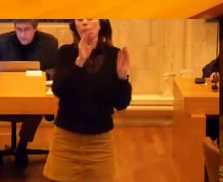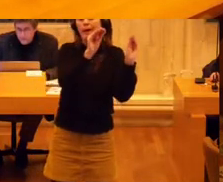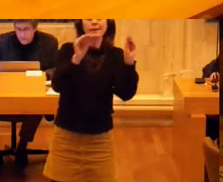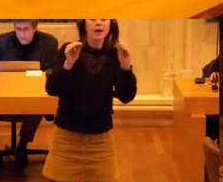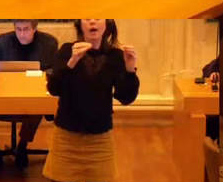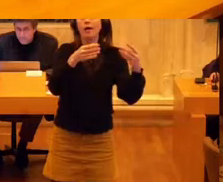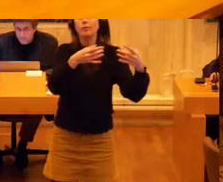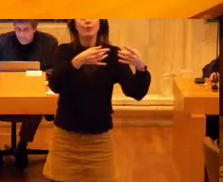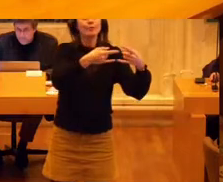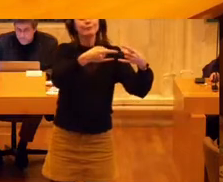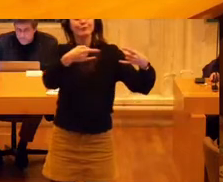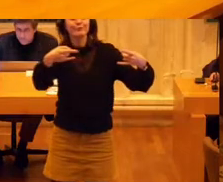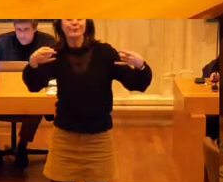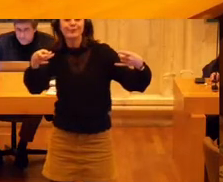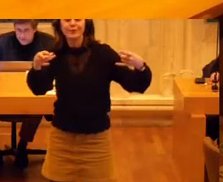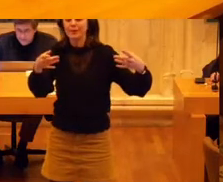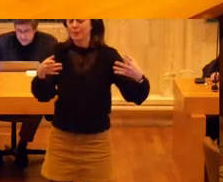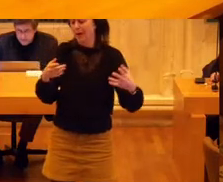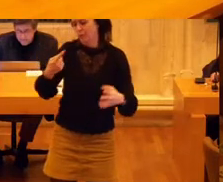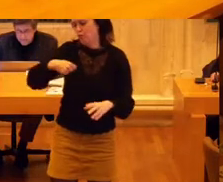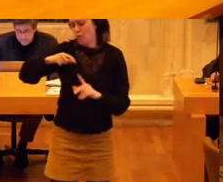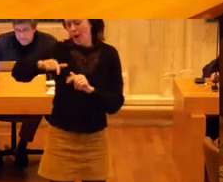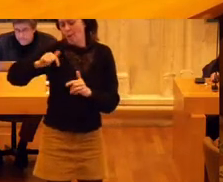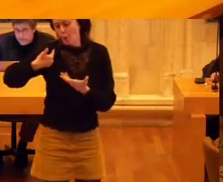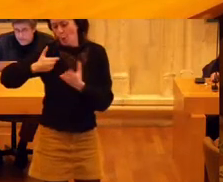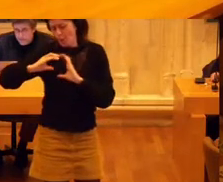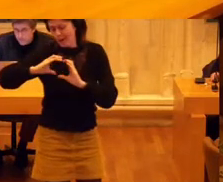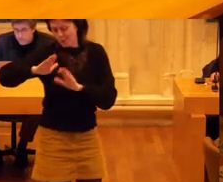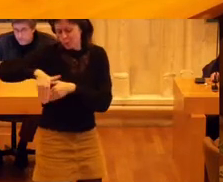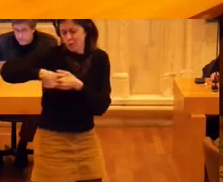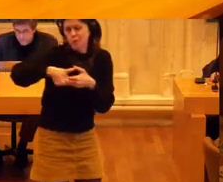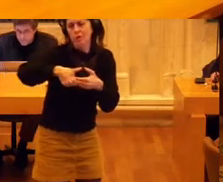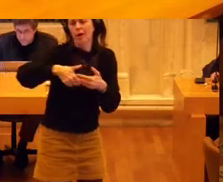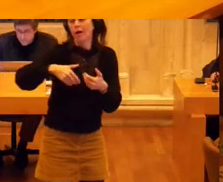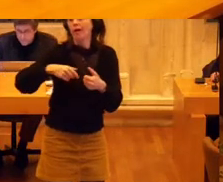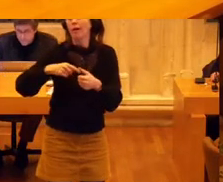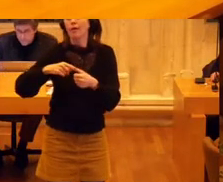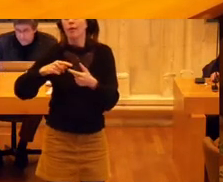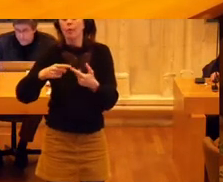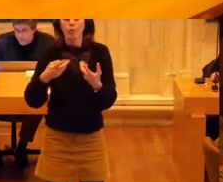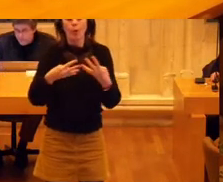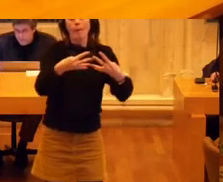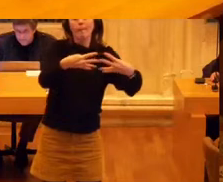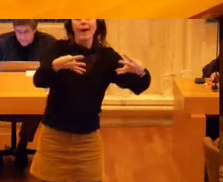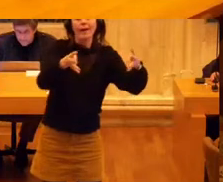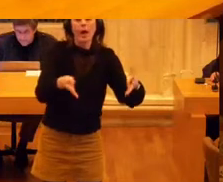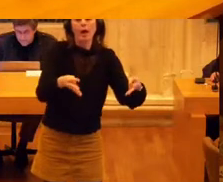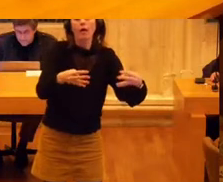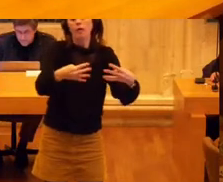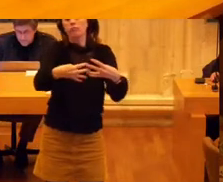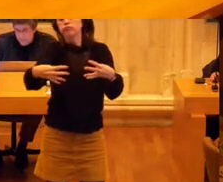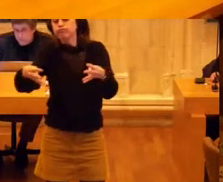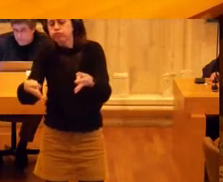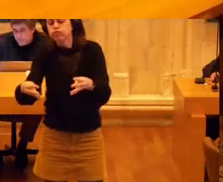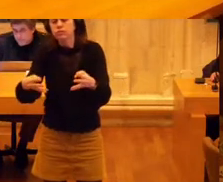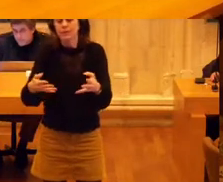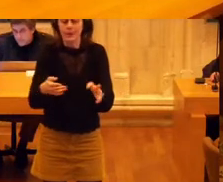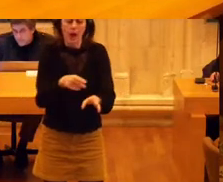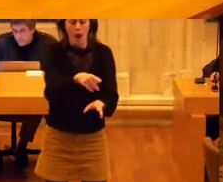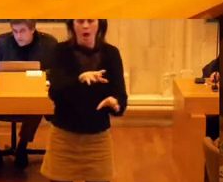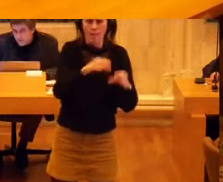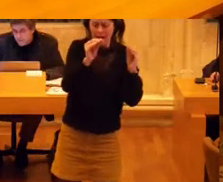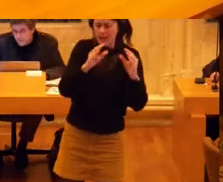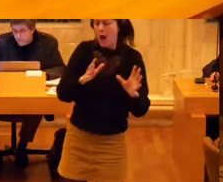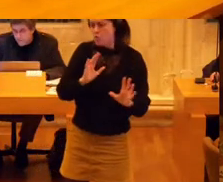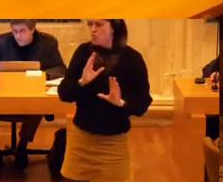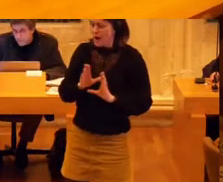nombre de soutiens en termes de communication et de mise en place du barriérage, tout ça, qui permet de faire un certain nombre d'économies pour la réalisation